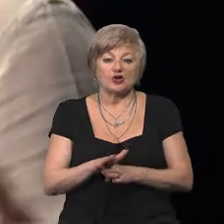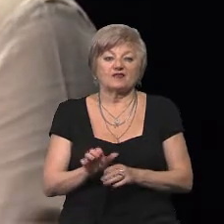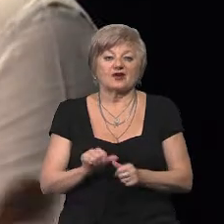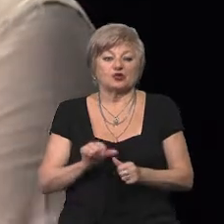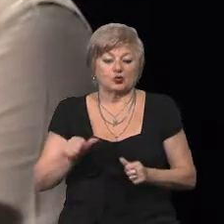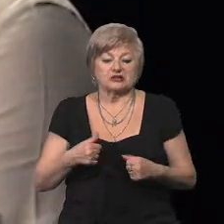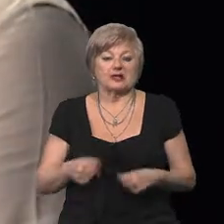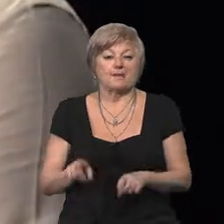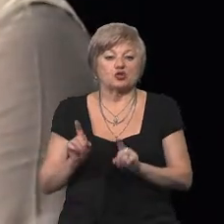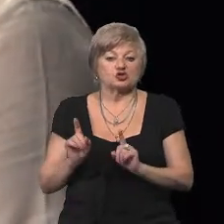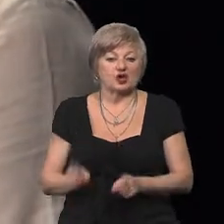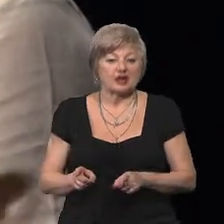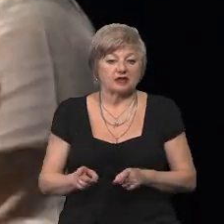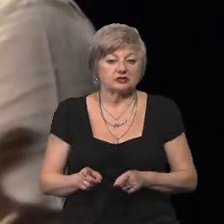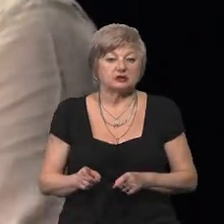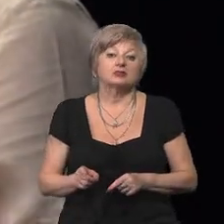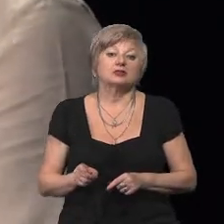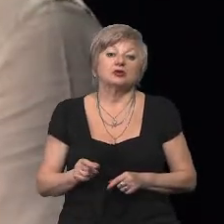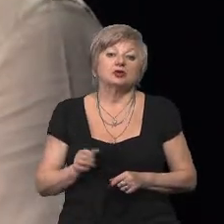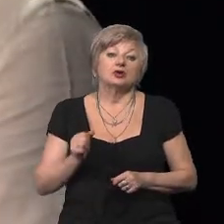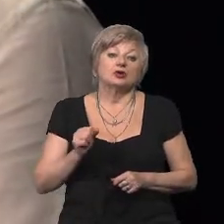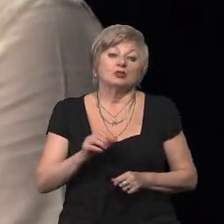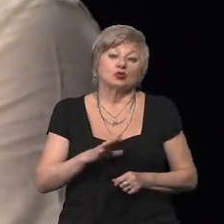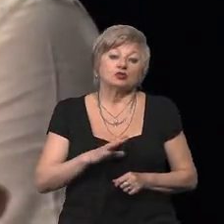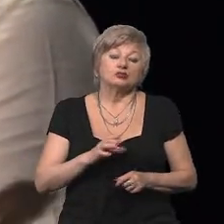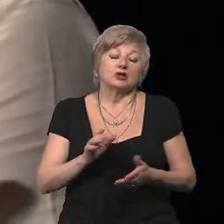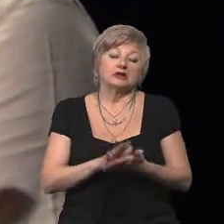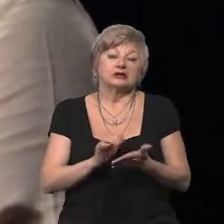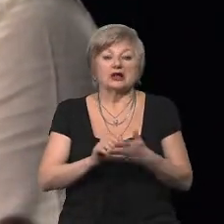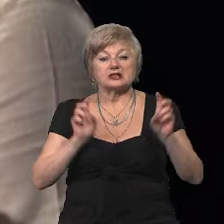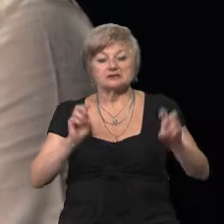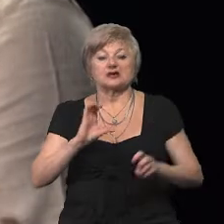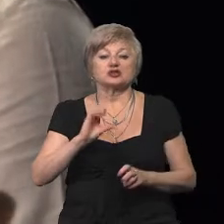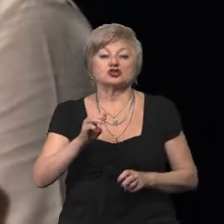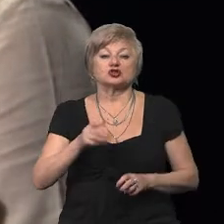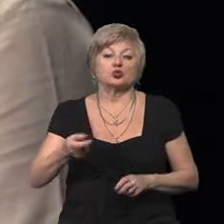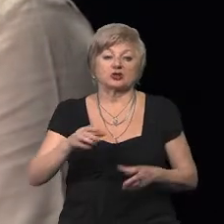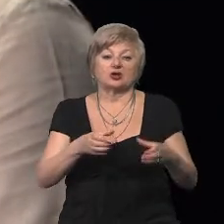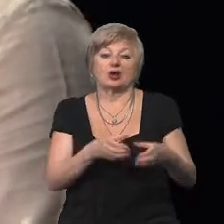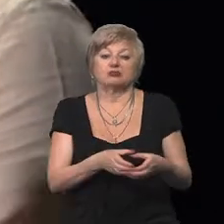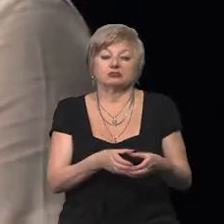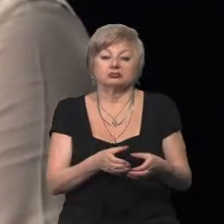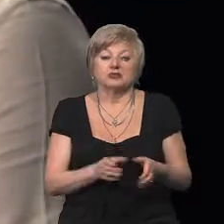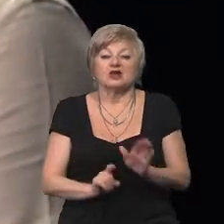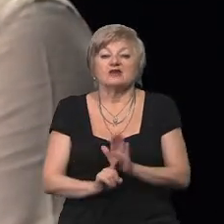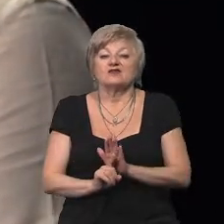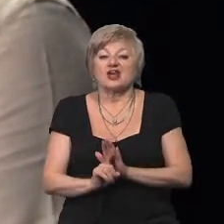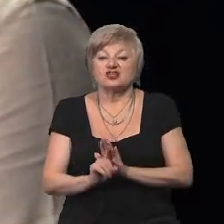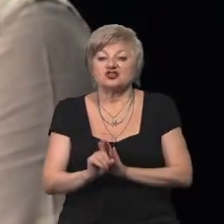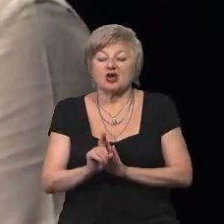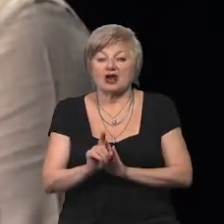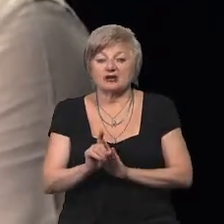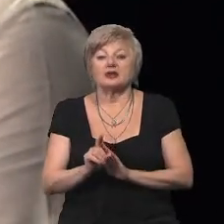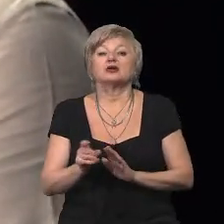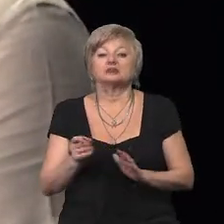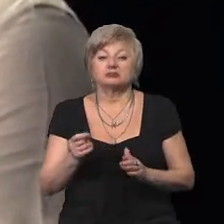такую самостоятельно отдельную единицу. Можно ее назвать студией, это на начальной стадии по типу продюсерского центра,